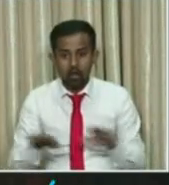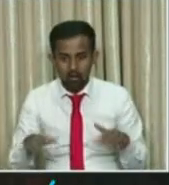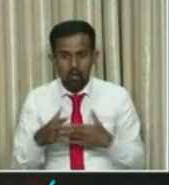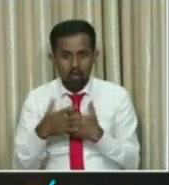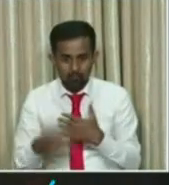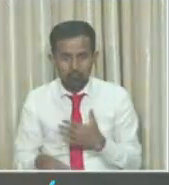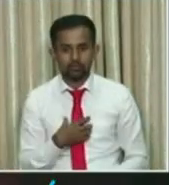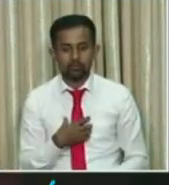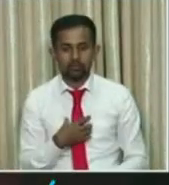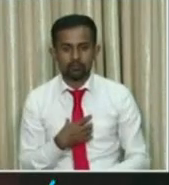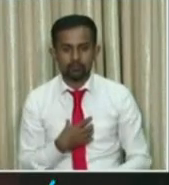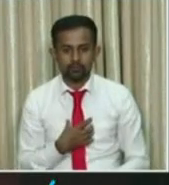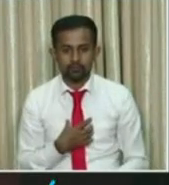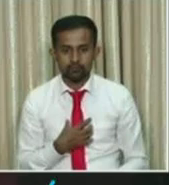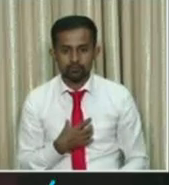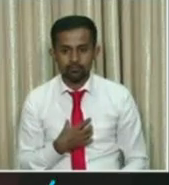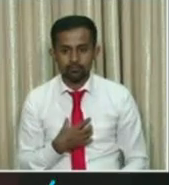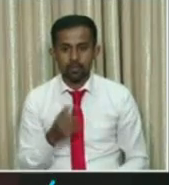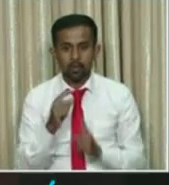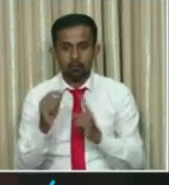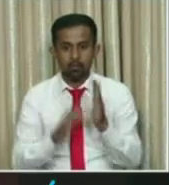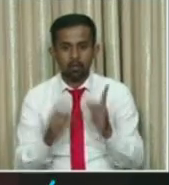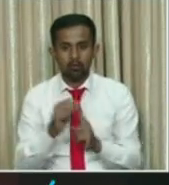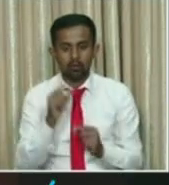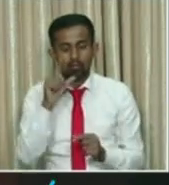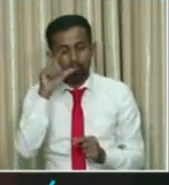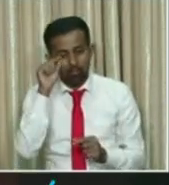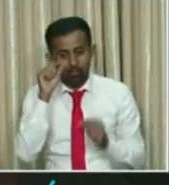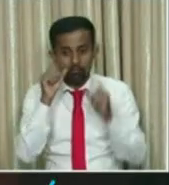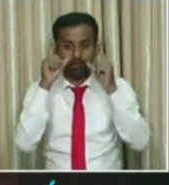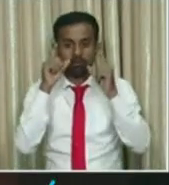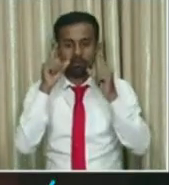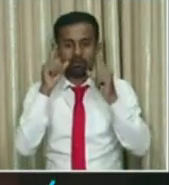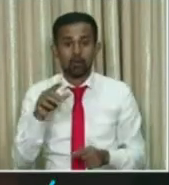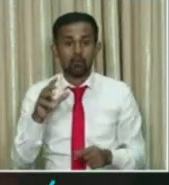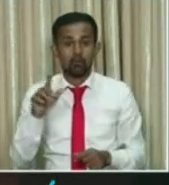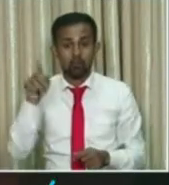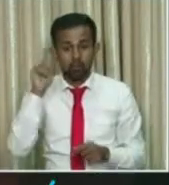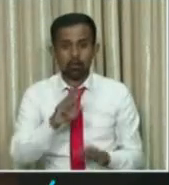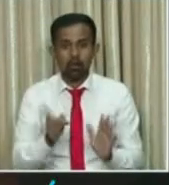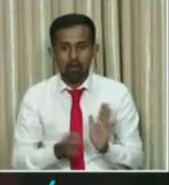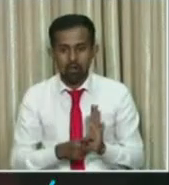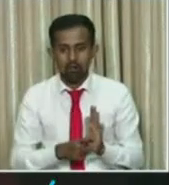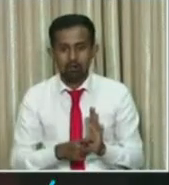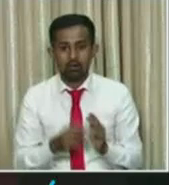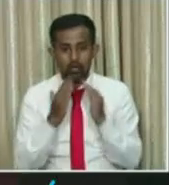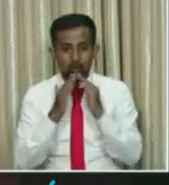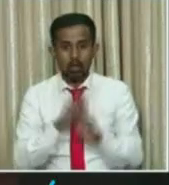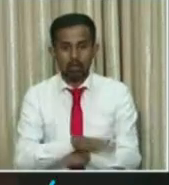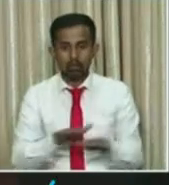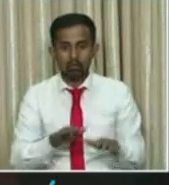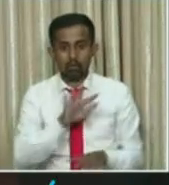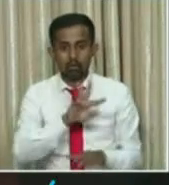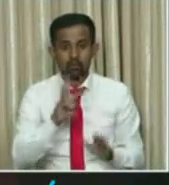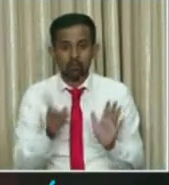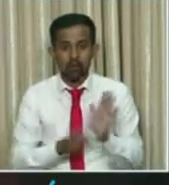කියන කාරණේ මට දැනගන්න අවශ්‍යයි. ඒ මන්ත්‍රීවරයන් නිදාගෙන ඉඳලා මේ නැගිටලා මේ අහන ගොම් ප්‍රශ්න. මං කිව්වේ පාසල් දූ දරුවන්